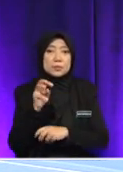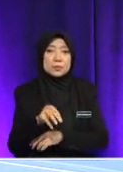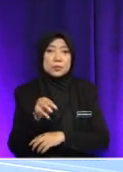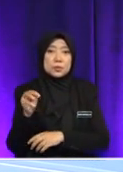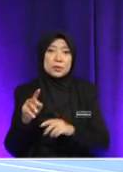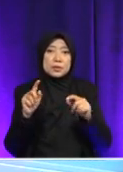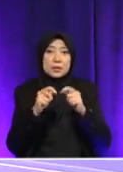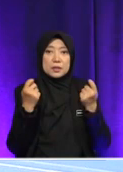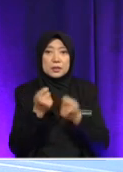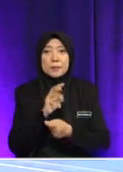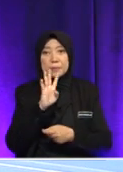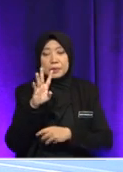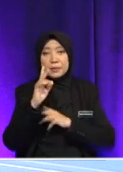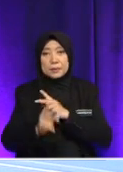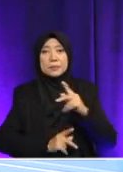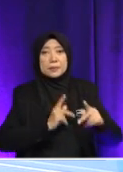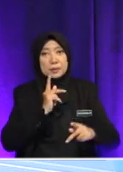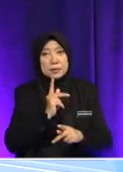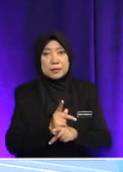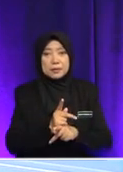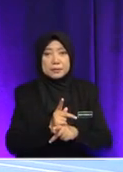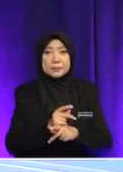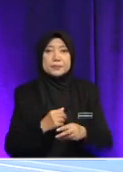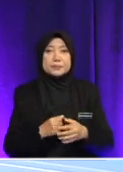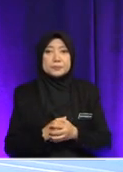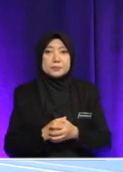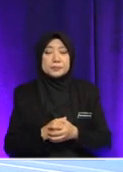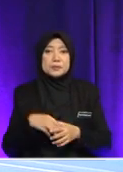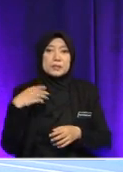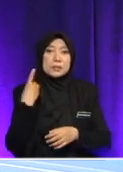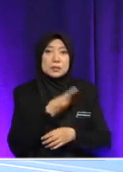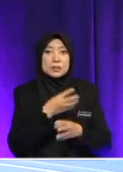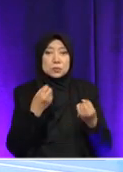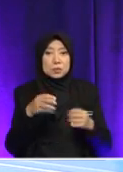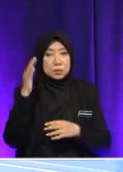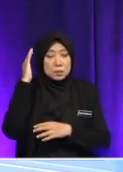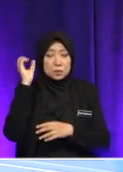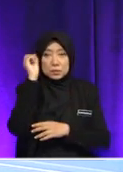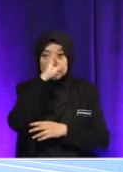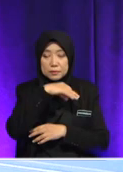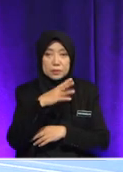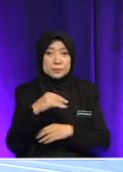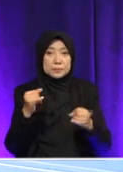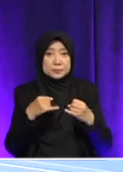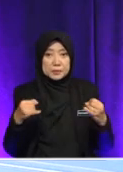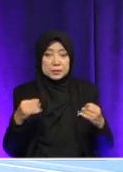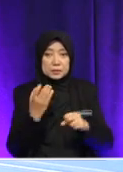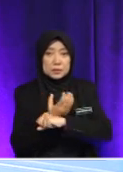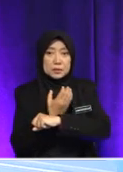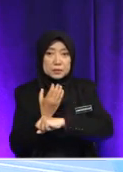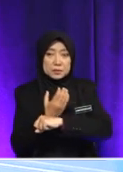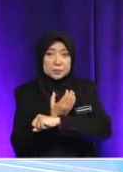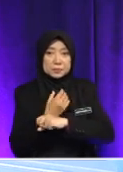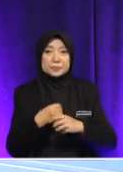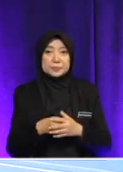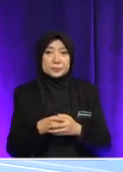bagi mata pelajaran kimia kita telah mengetahui tentang Asyifa dan juga jenis-jenis kaca dan untuk pengetahuan anda